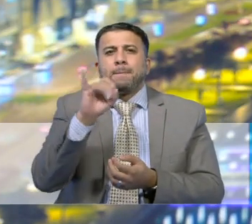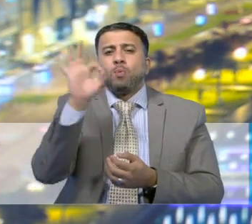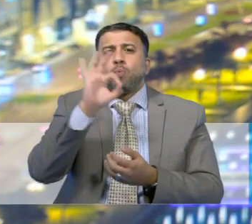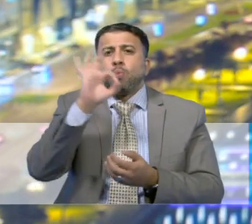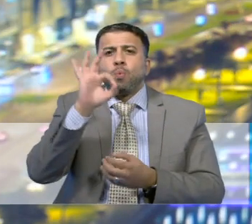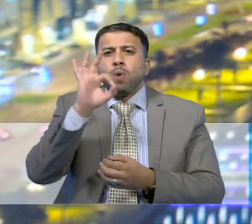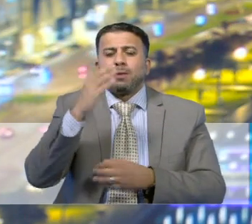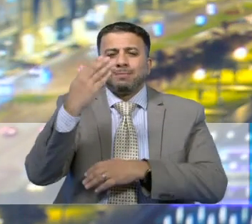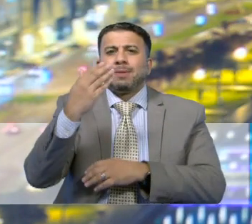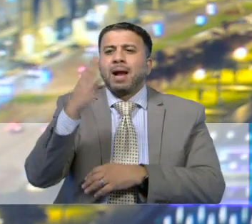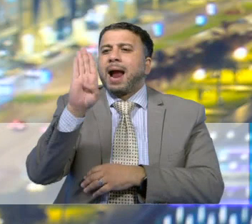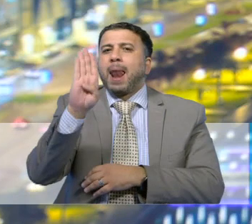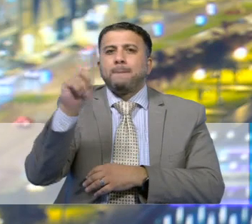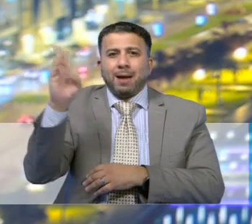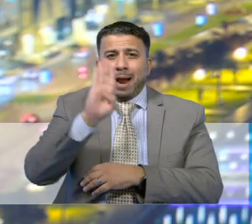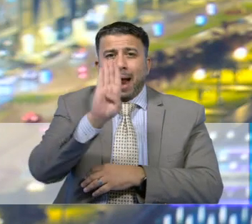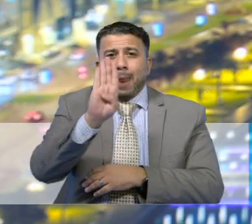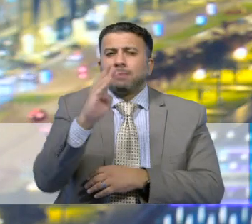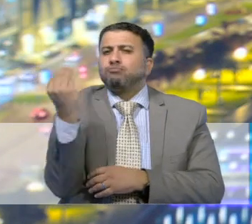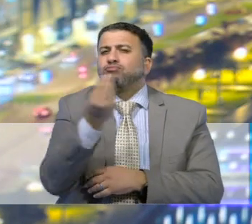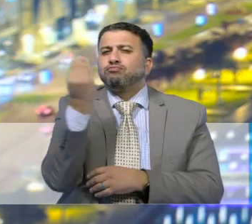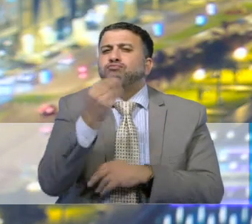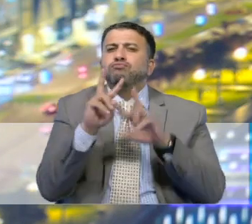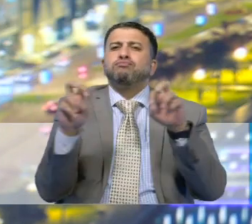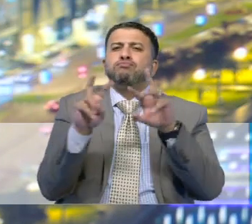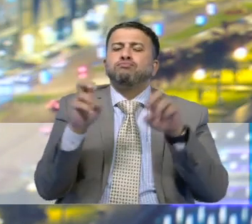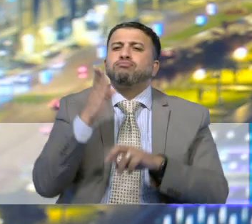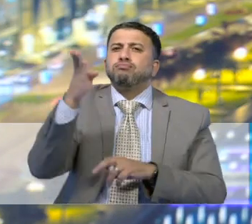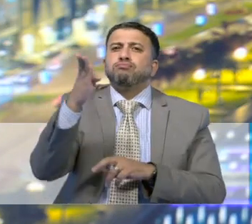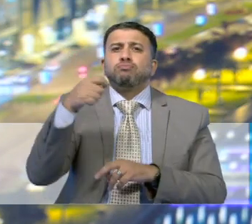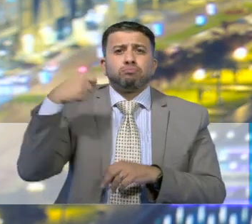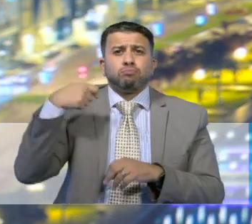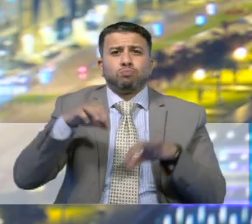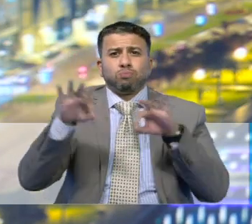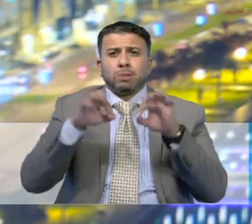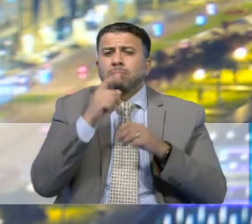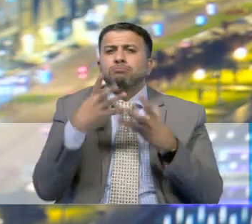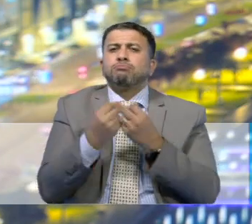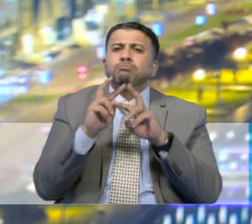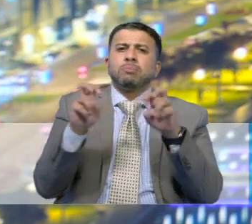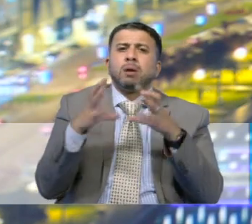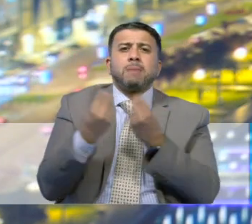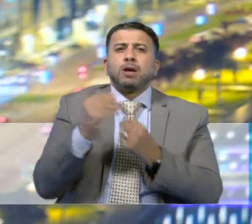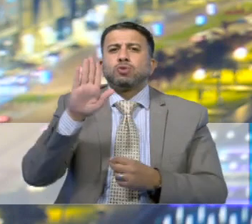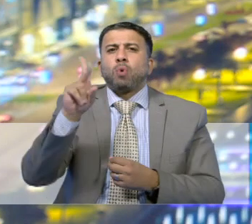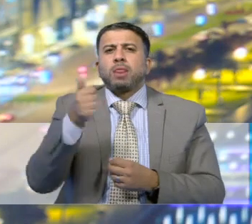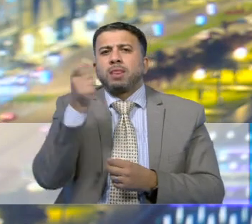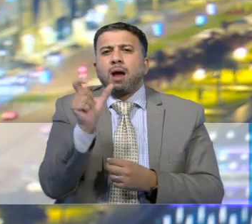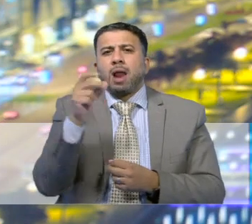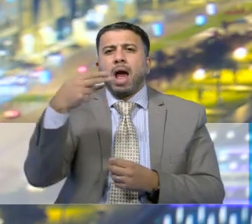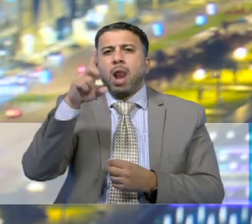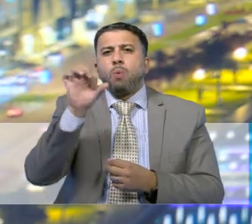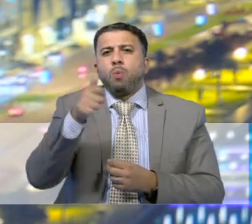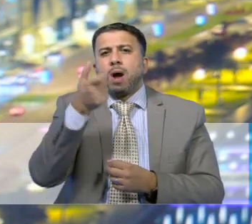كلباء، وذلك خلال جولة ميدانية لمعاليه اليوم. رافقه خلالها سعادة سلطان علوان